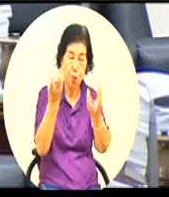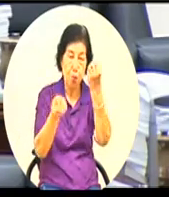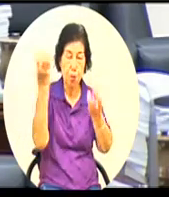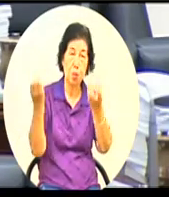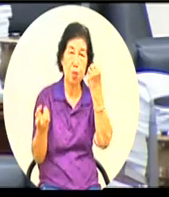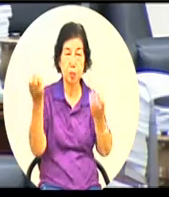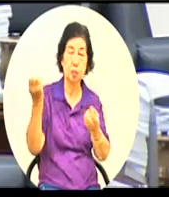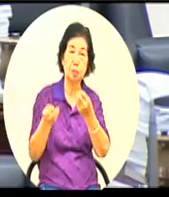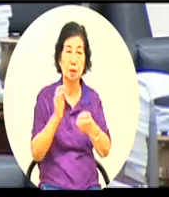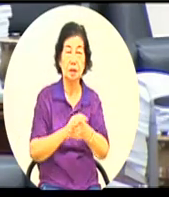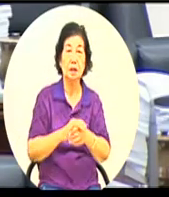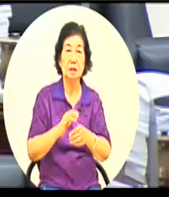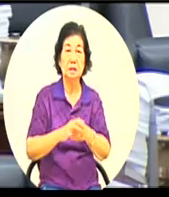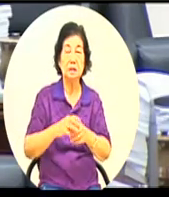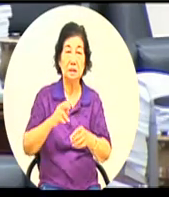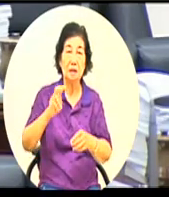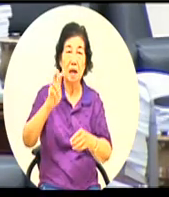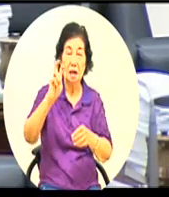安尼百姓、